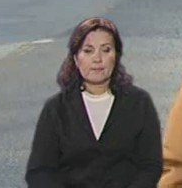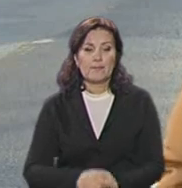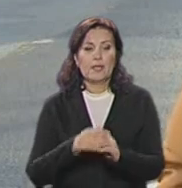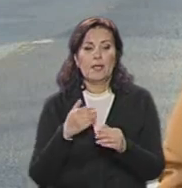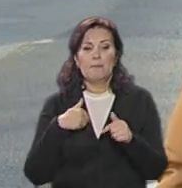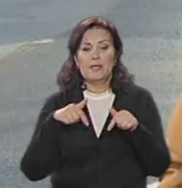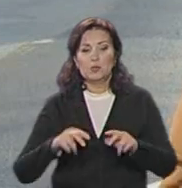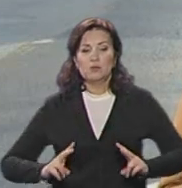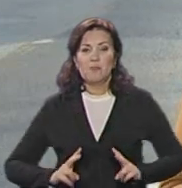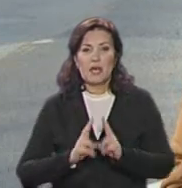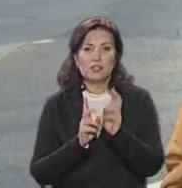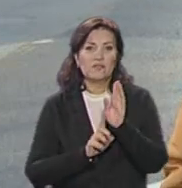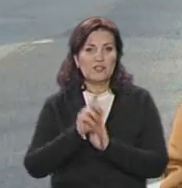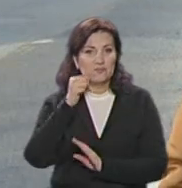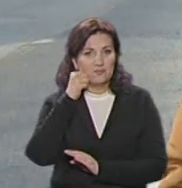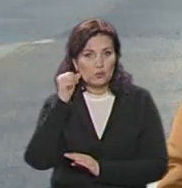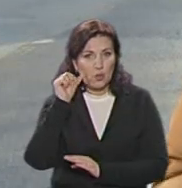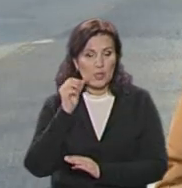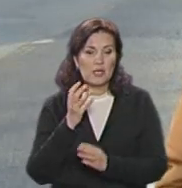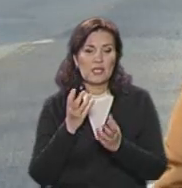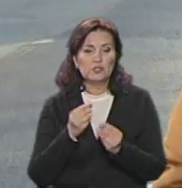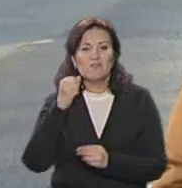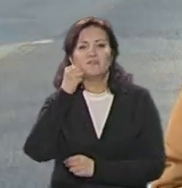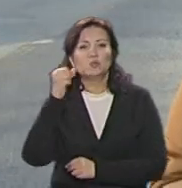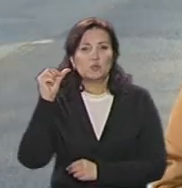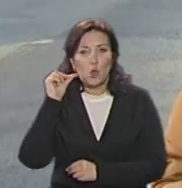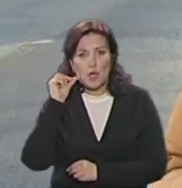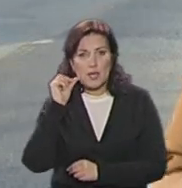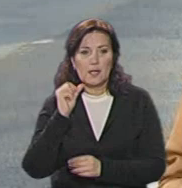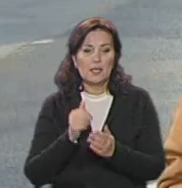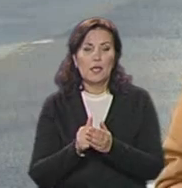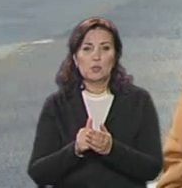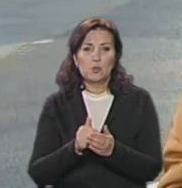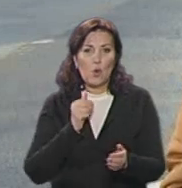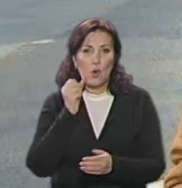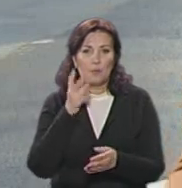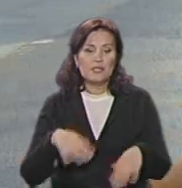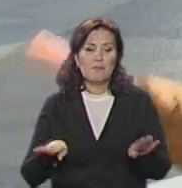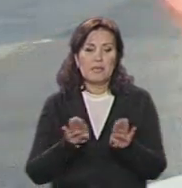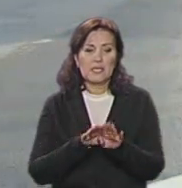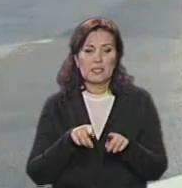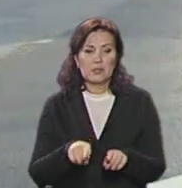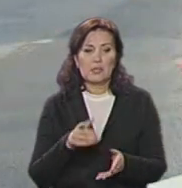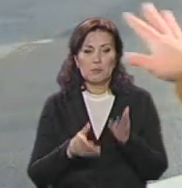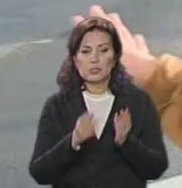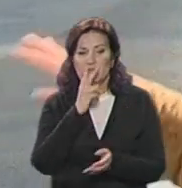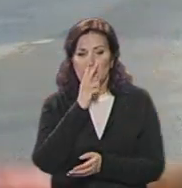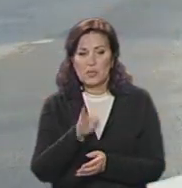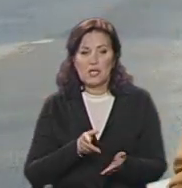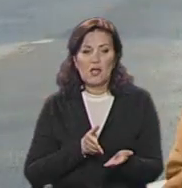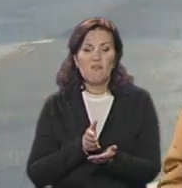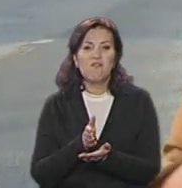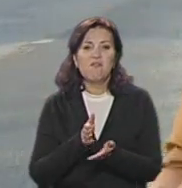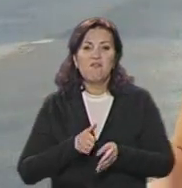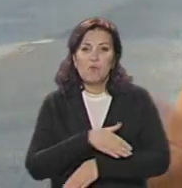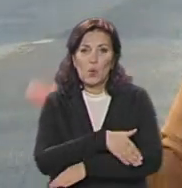Олексію, ми тут у Парижі від учора, і ще вчора до обіду перекрили тут, ось, можливо, ви бачите вулицю за